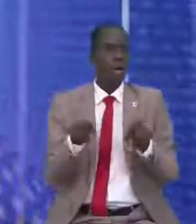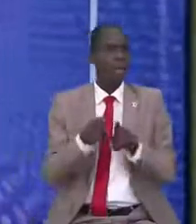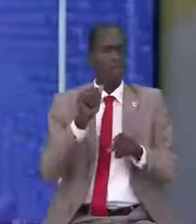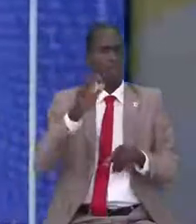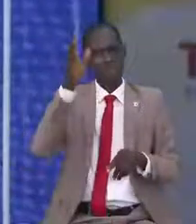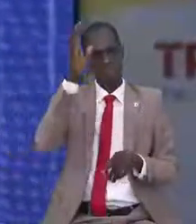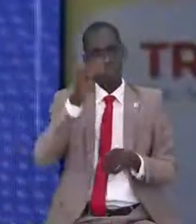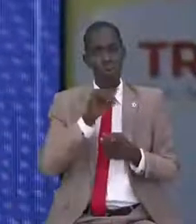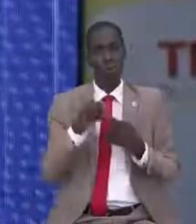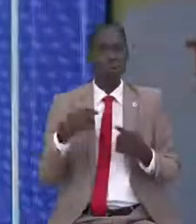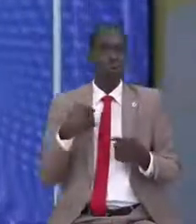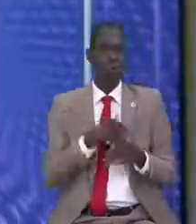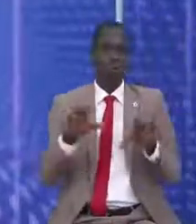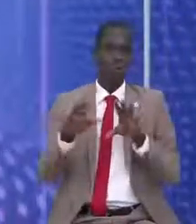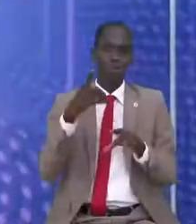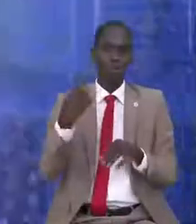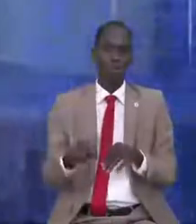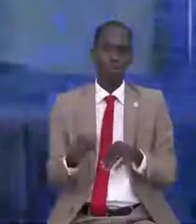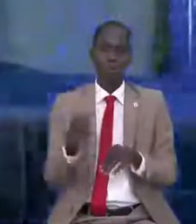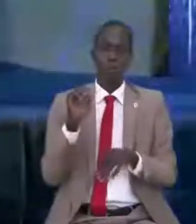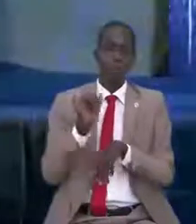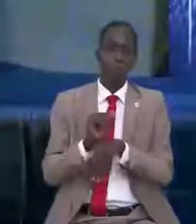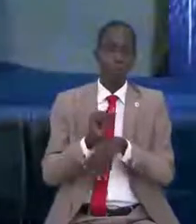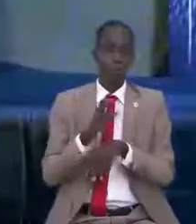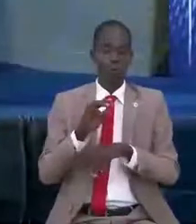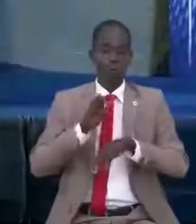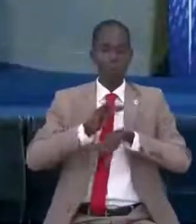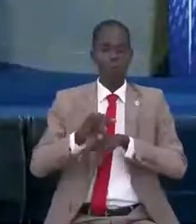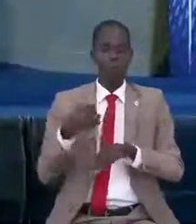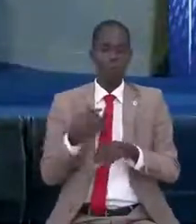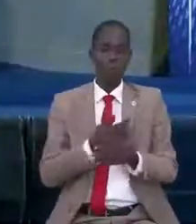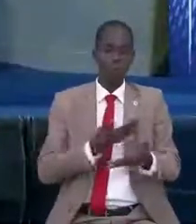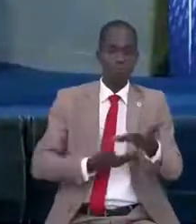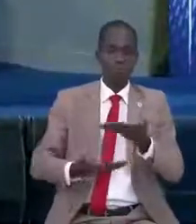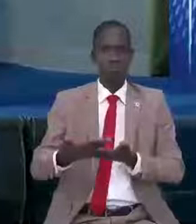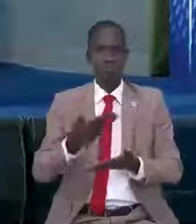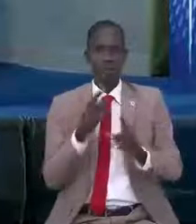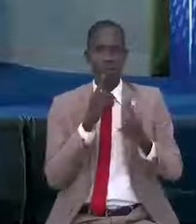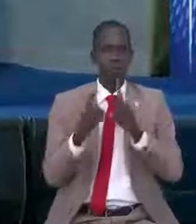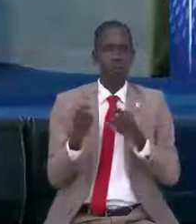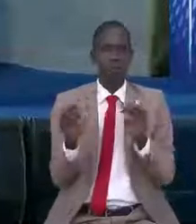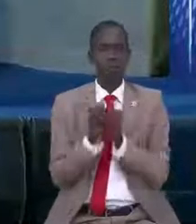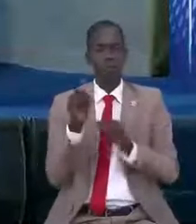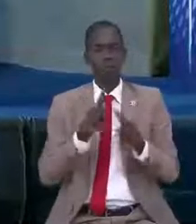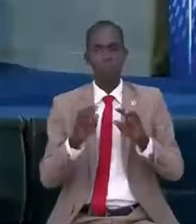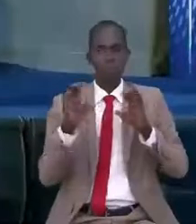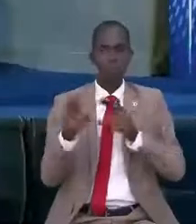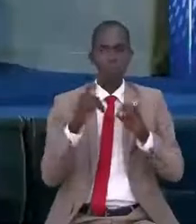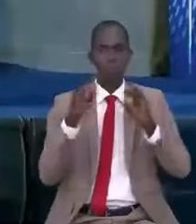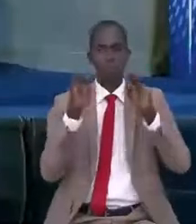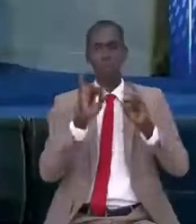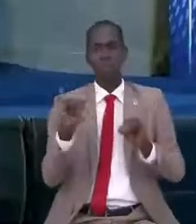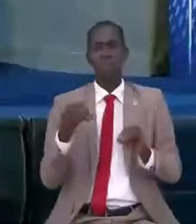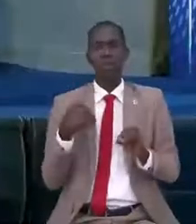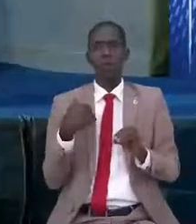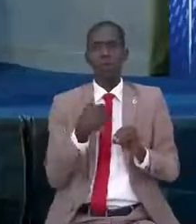La façon dont nous remplissons le ministère, la façon dont on interagit avec les gens,